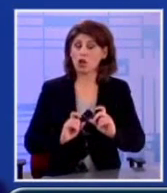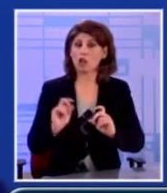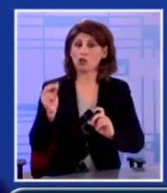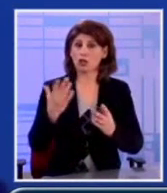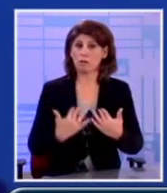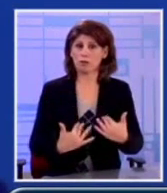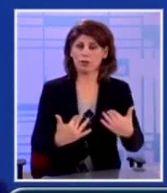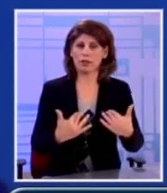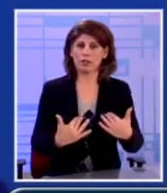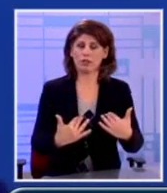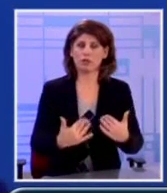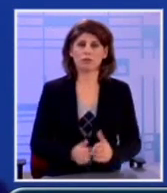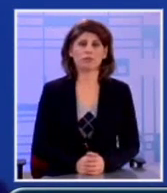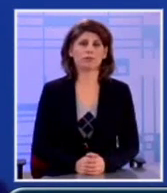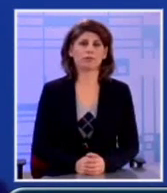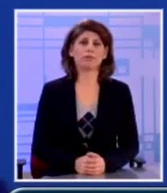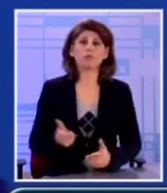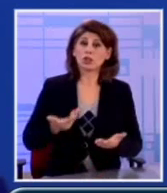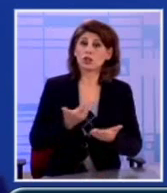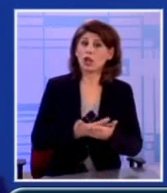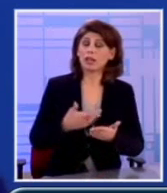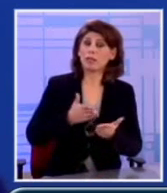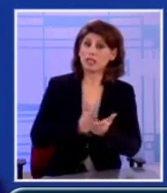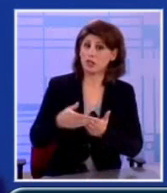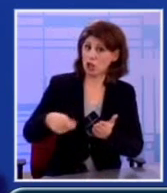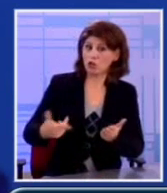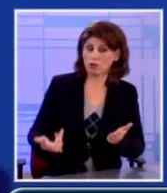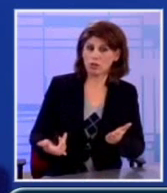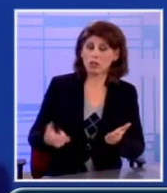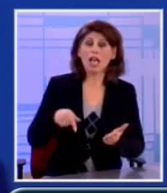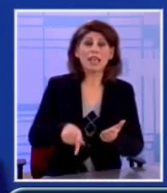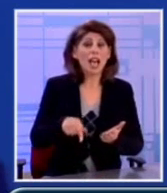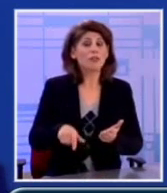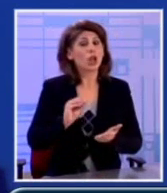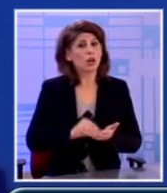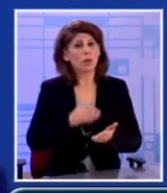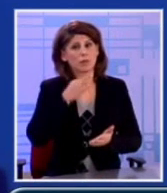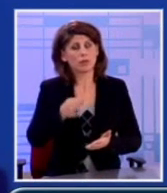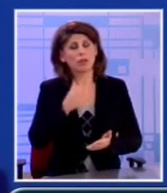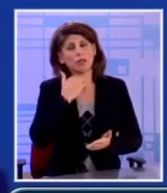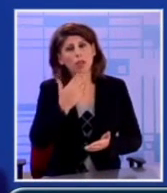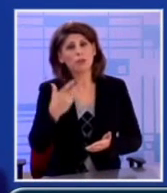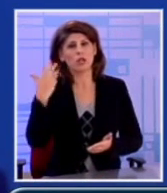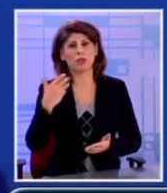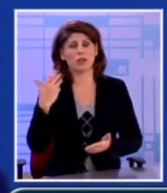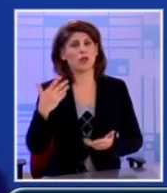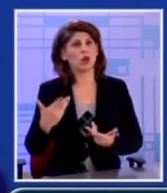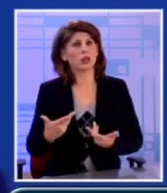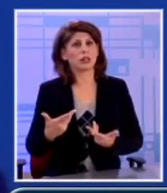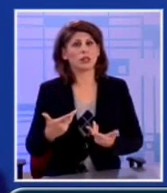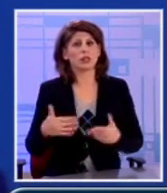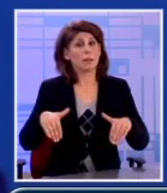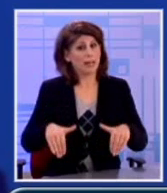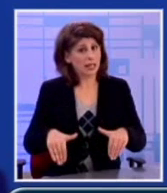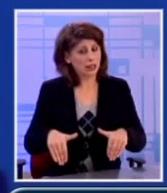Βουλής να ανταποκριθεί στο αίτημα της δικαιοσύνης, και αυτό επίσης θα έλεγα ότι δεν μπορεί να θεωρηθεί ότι